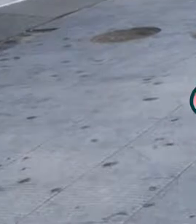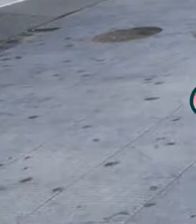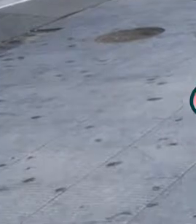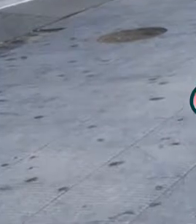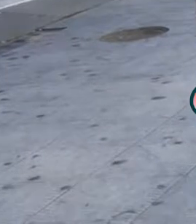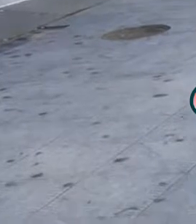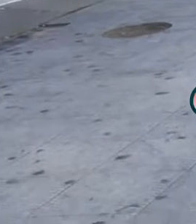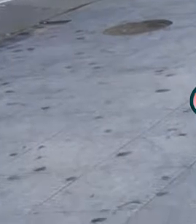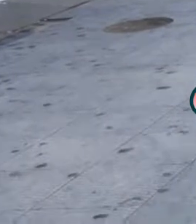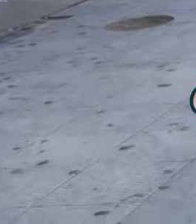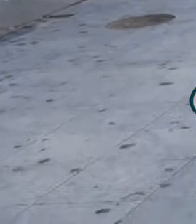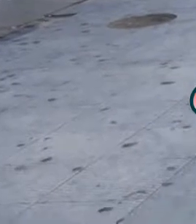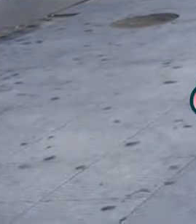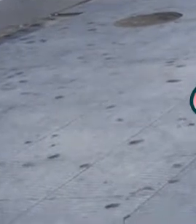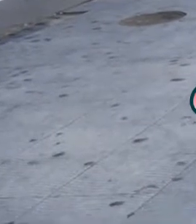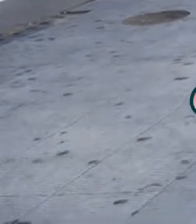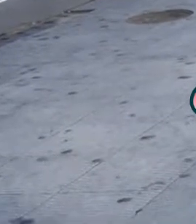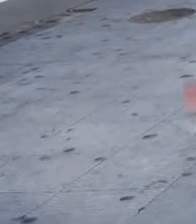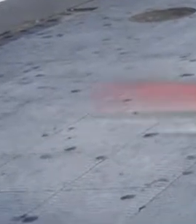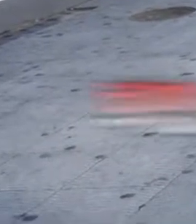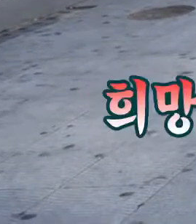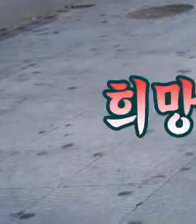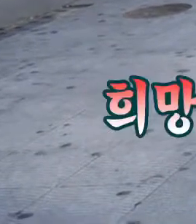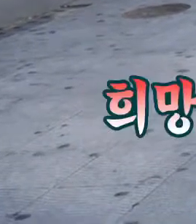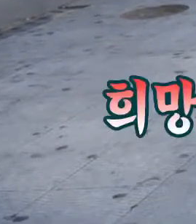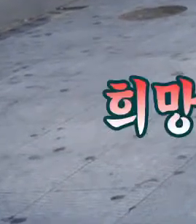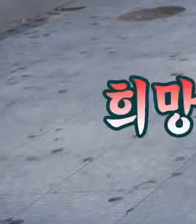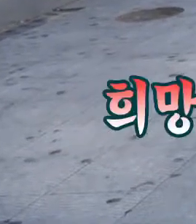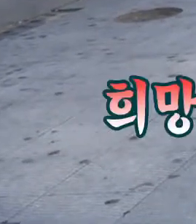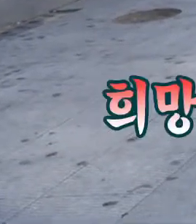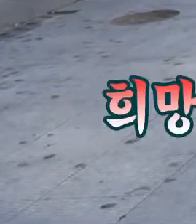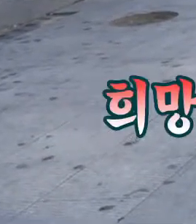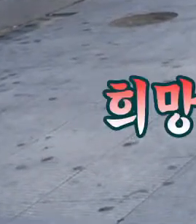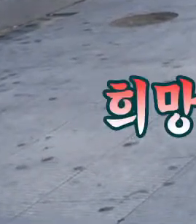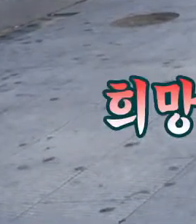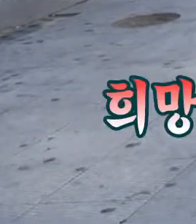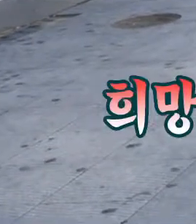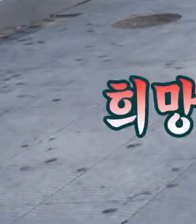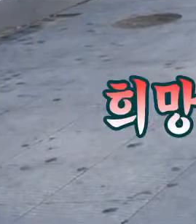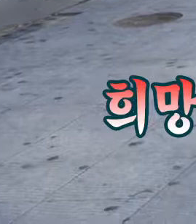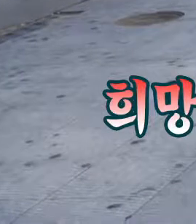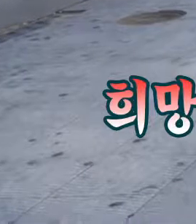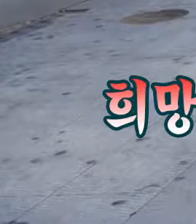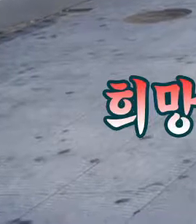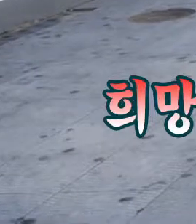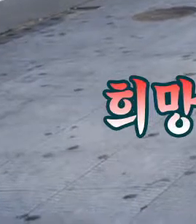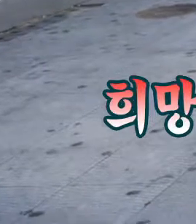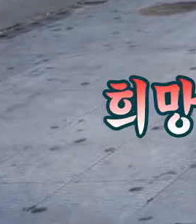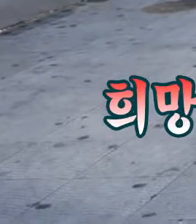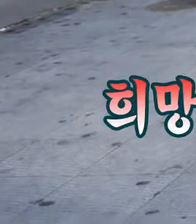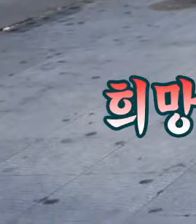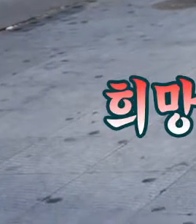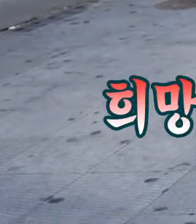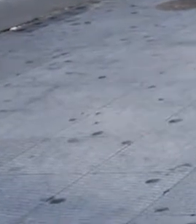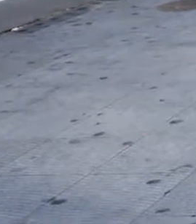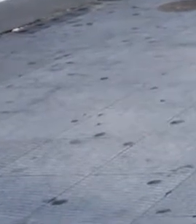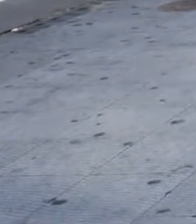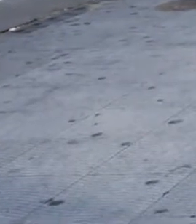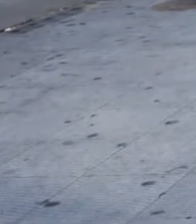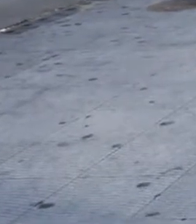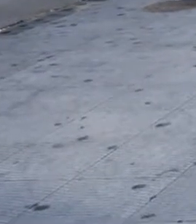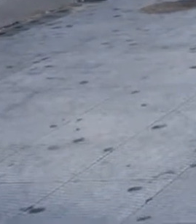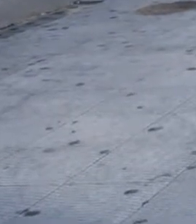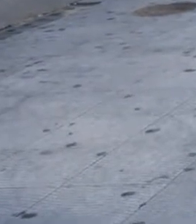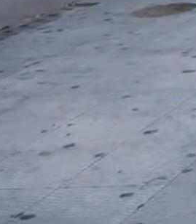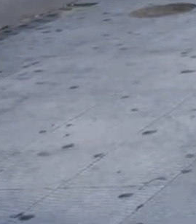출산을 포기하는 3포 세대에 이어서 희망, 그리고 취미, 인간관계까지 포기하는 7포 세대까지 등장을 했습니다.